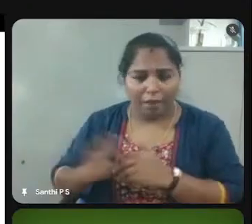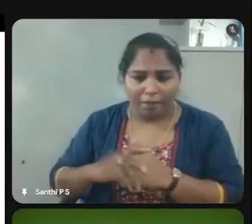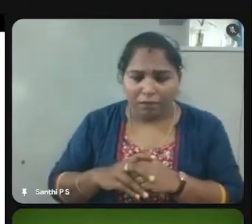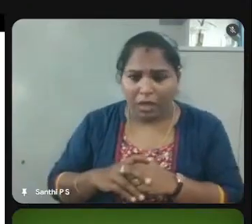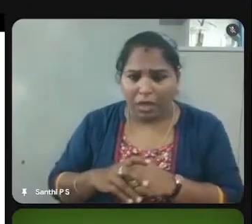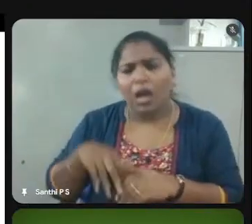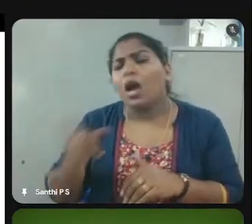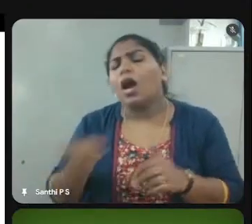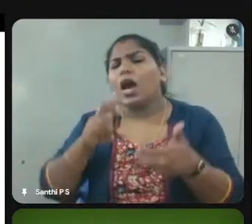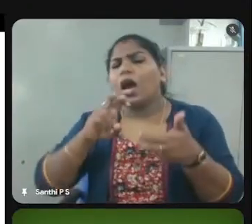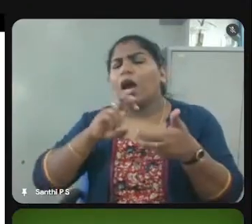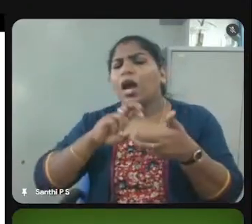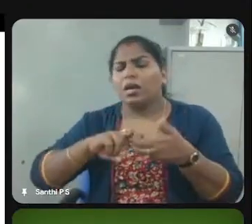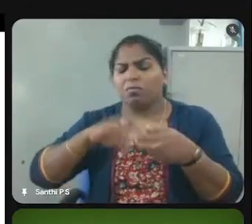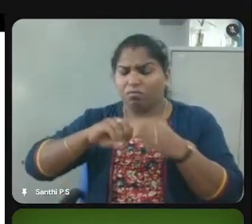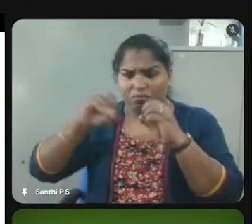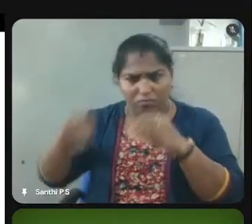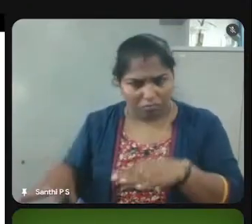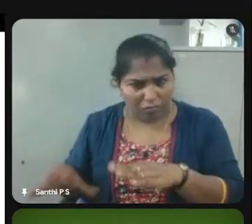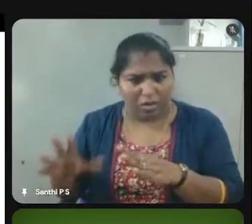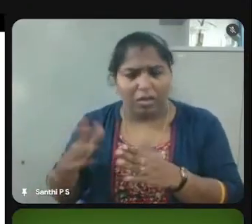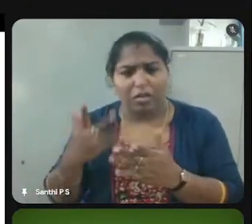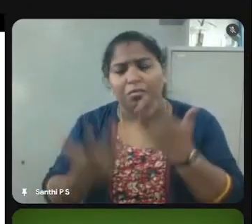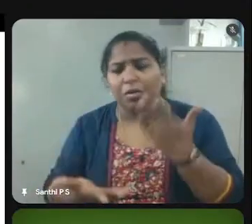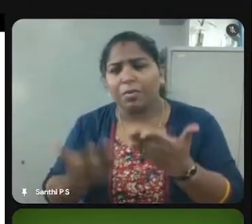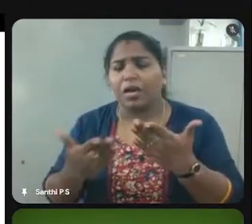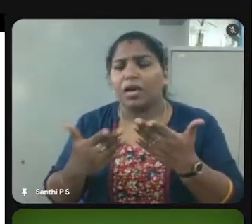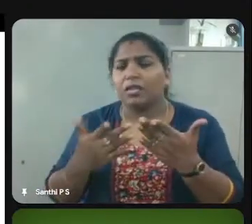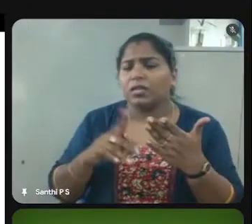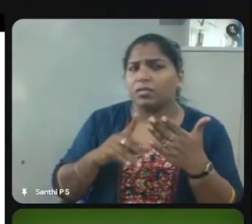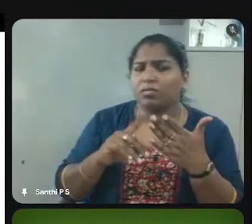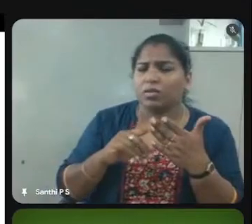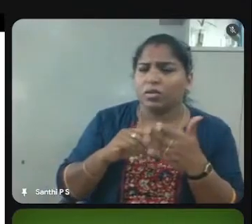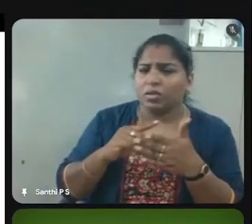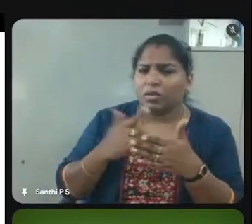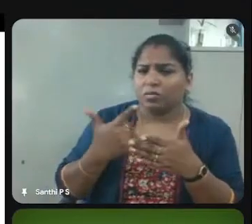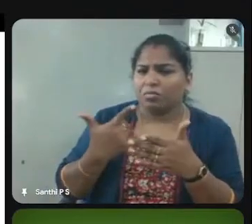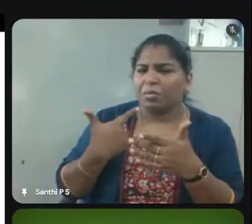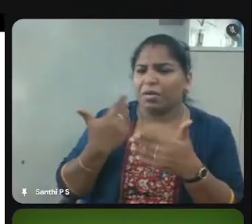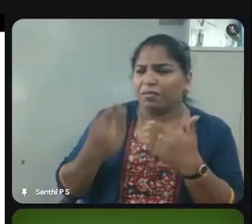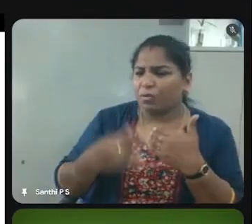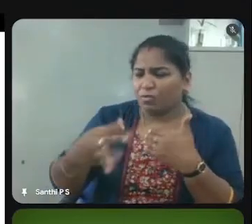അത് അങ്ങനെ ചെയ്യുന്നത്, അതായത് അത് ഇടാനുള്ളൊരു വിമുഖത കാണിക്കുവോ?